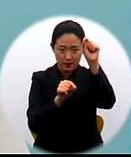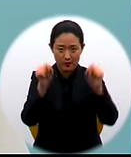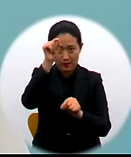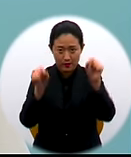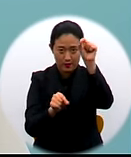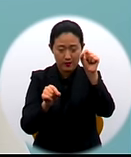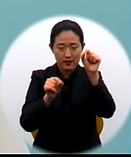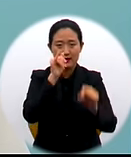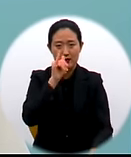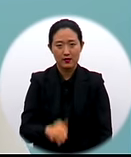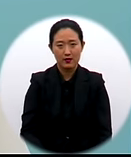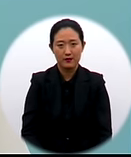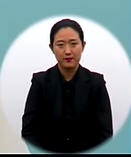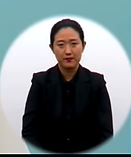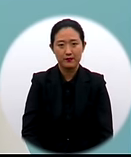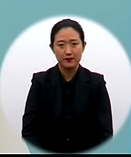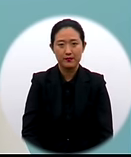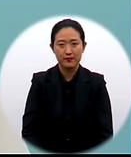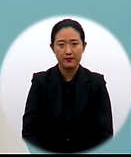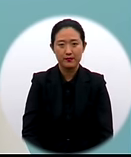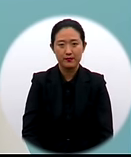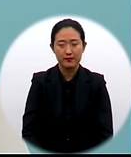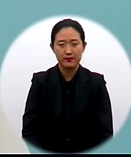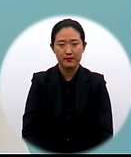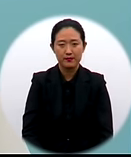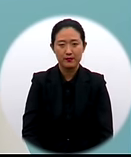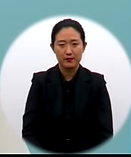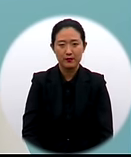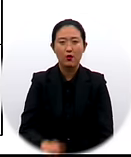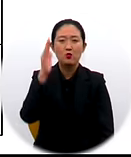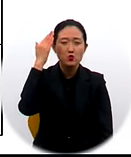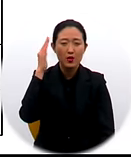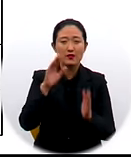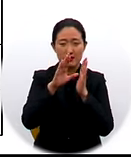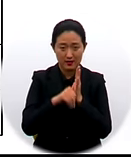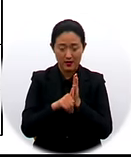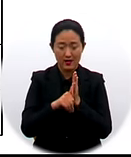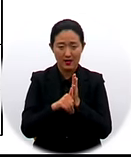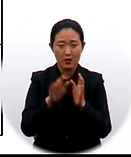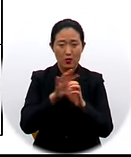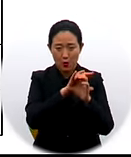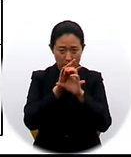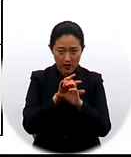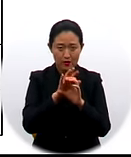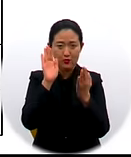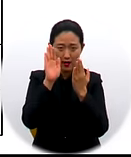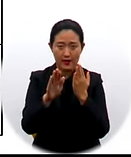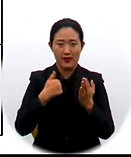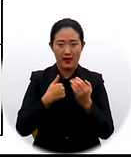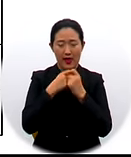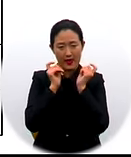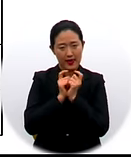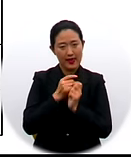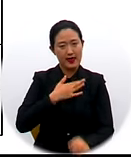겪었습니다. 코로나를 겪으면서 사실은 조금 디테일하게 그 인재상의 순위가 좀 달라지는 부분이 있었어요. 특히 우리 흔히